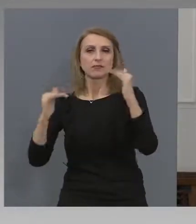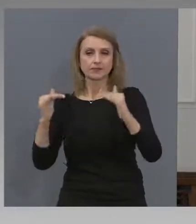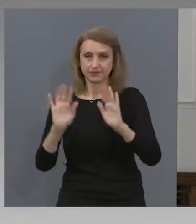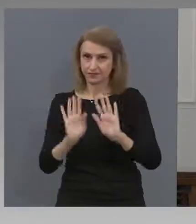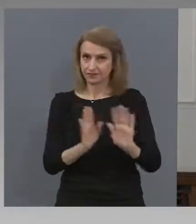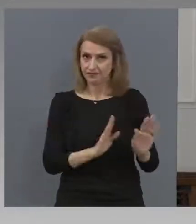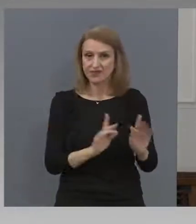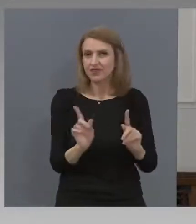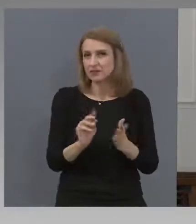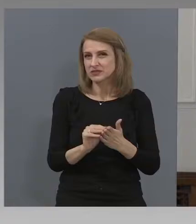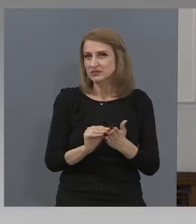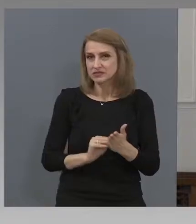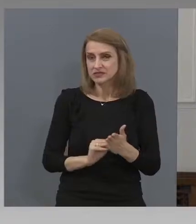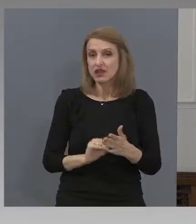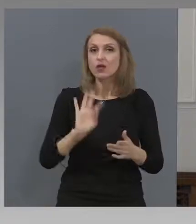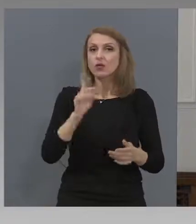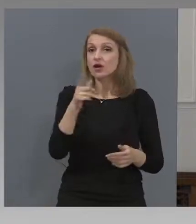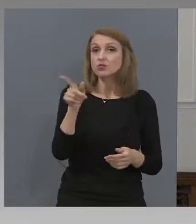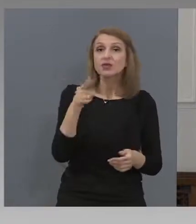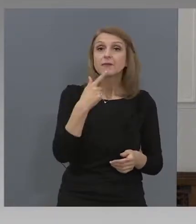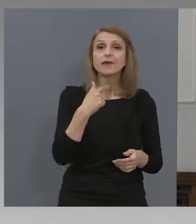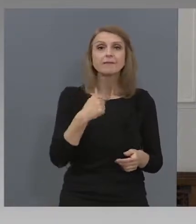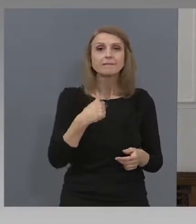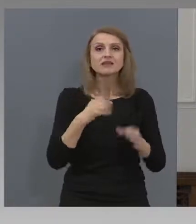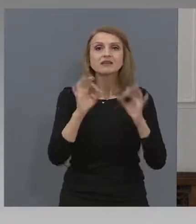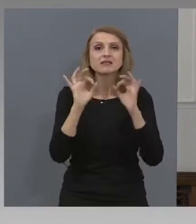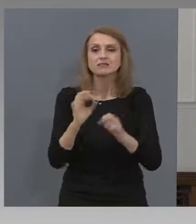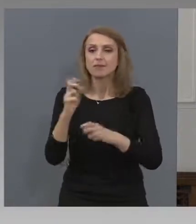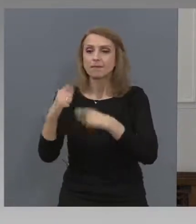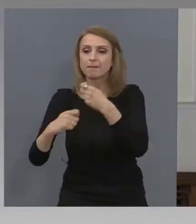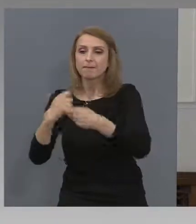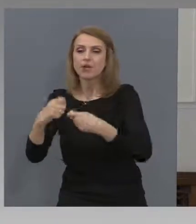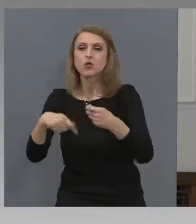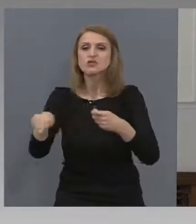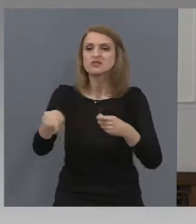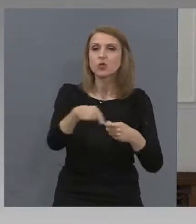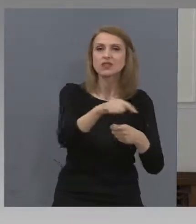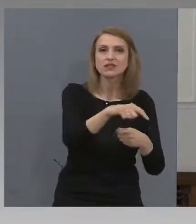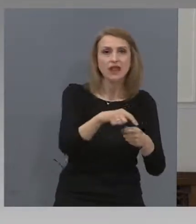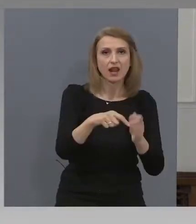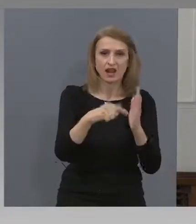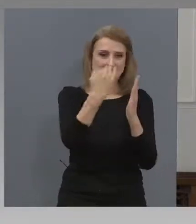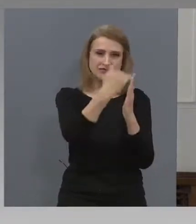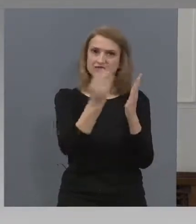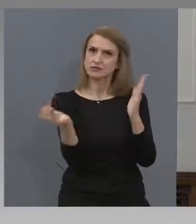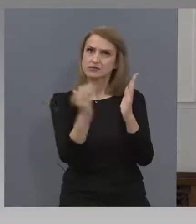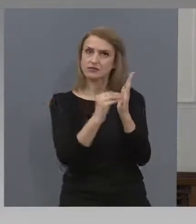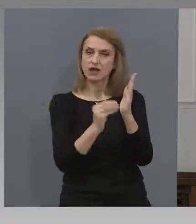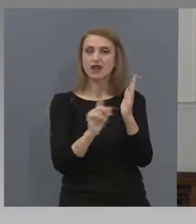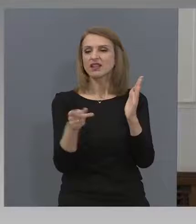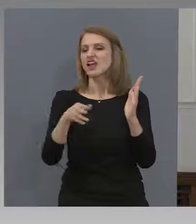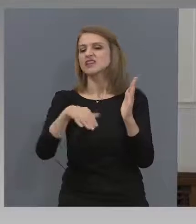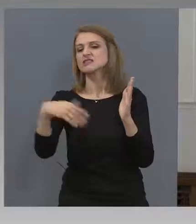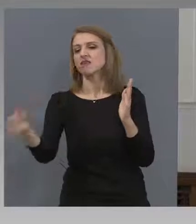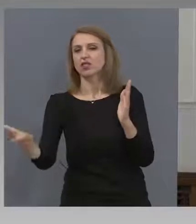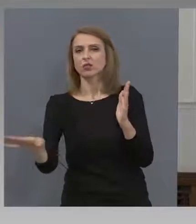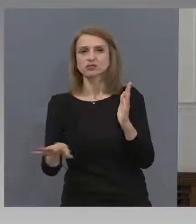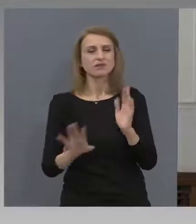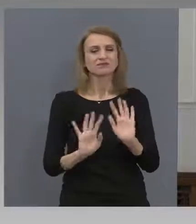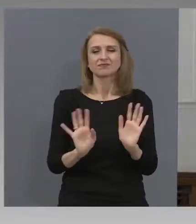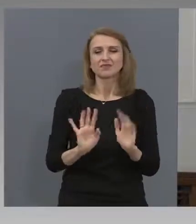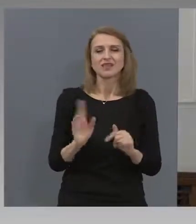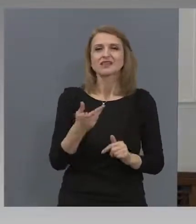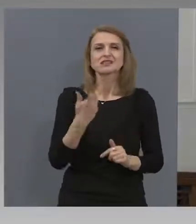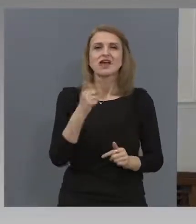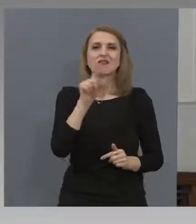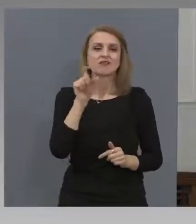питате за конкретни производители, дали биха останали извън. Тук дори не става дума за извън контактите.